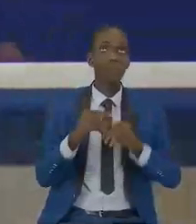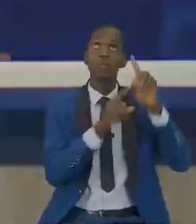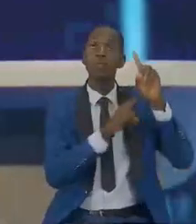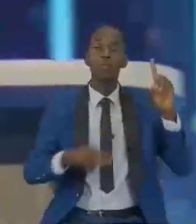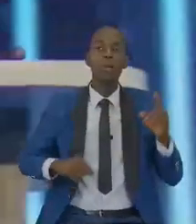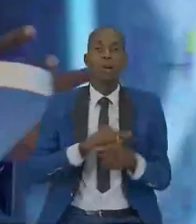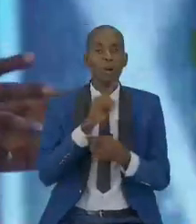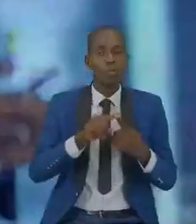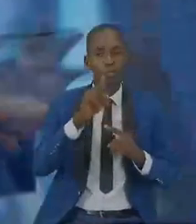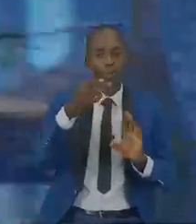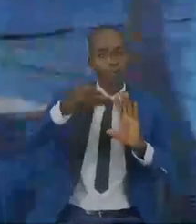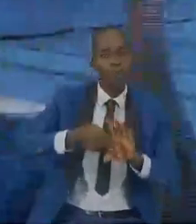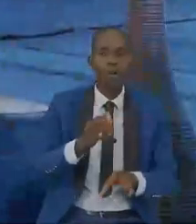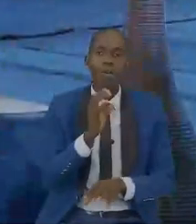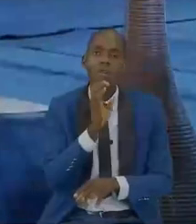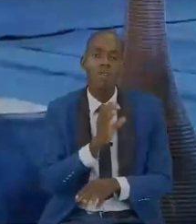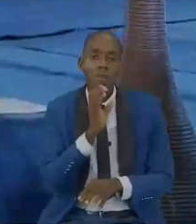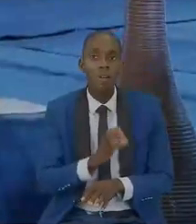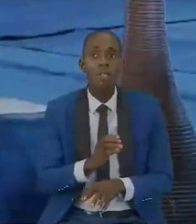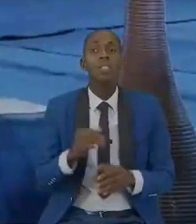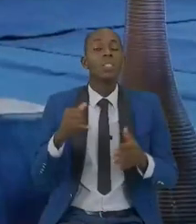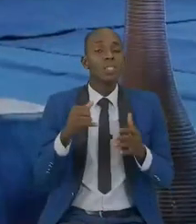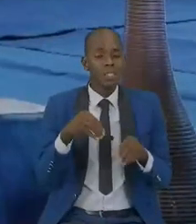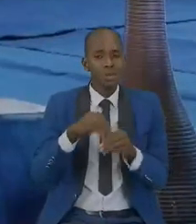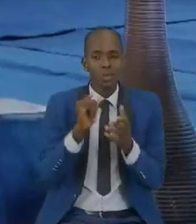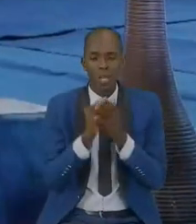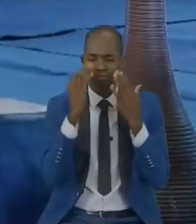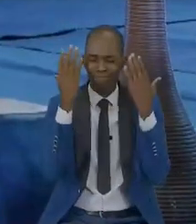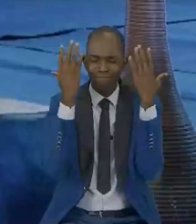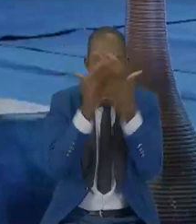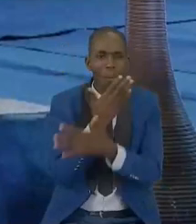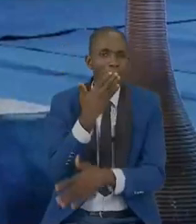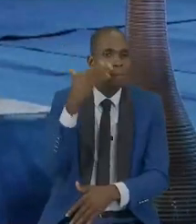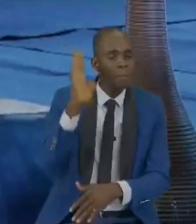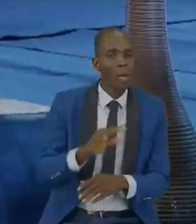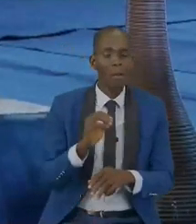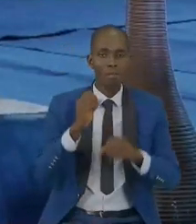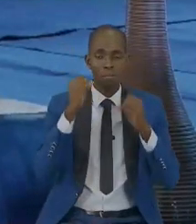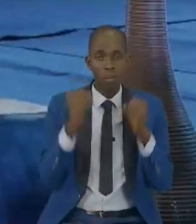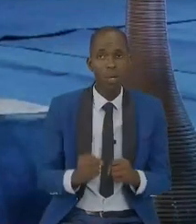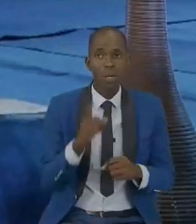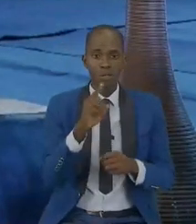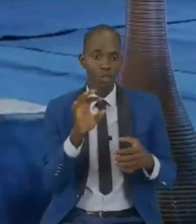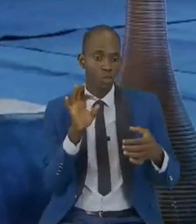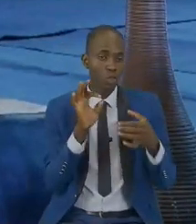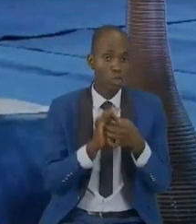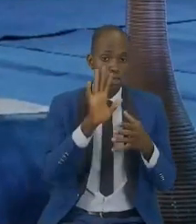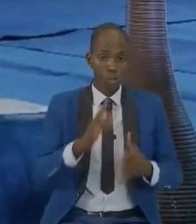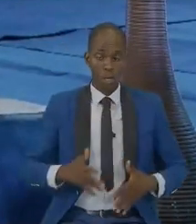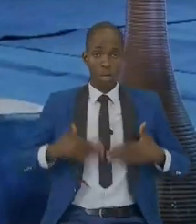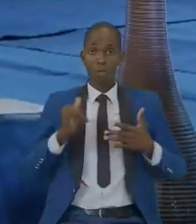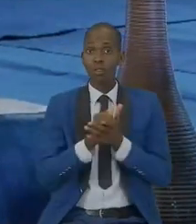soit la cigarette ou la marijuana, cela fait mal au Seigneur. Lorsque tu t'impliques dans l'occultisme avec les